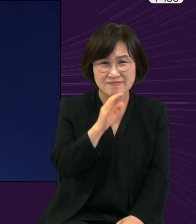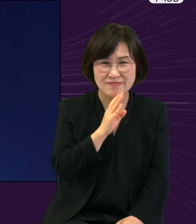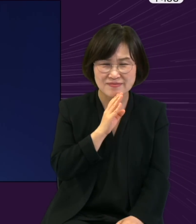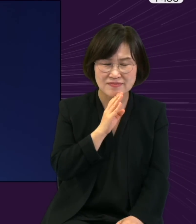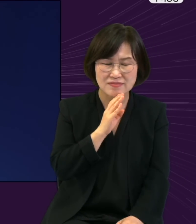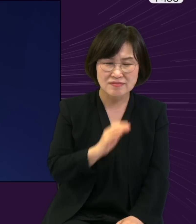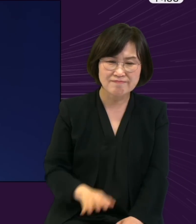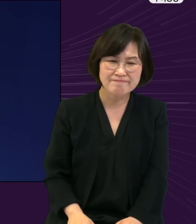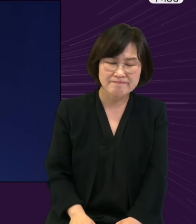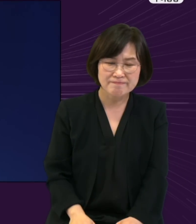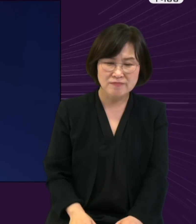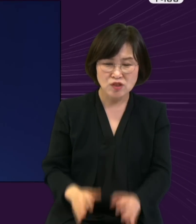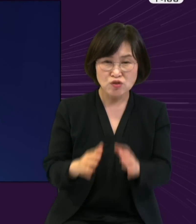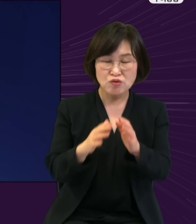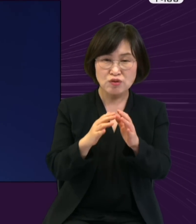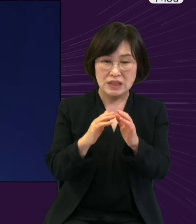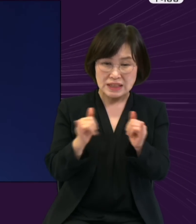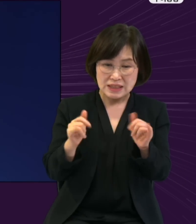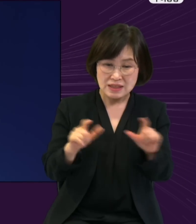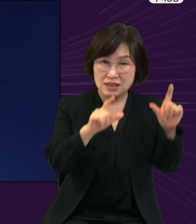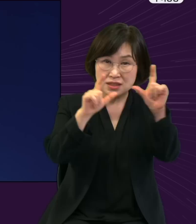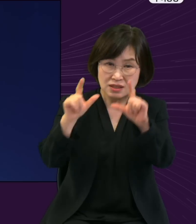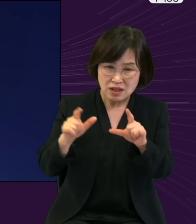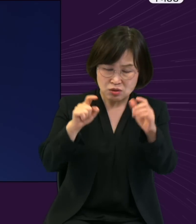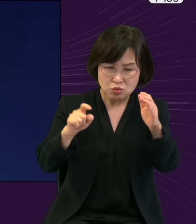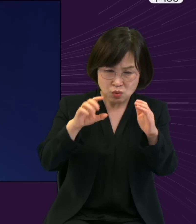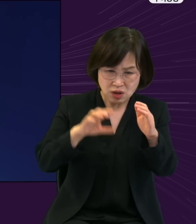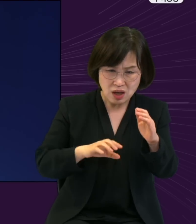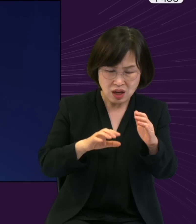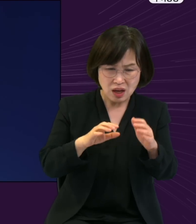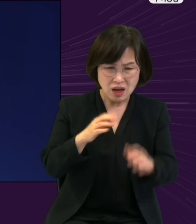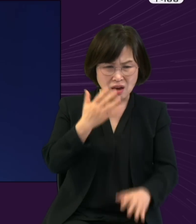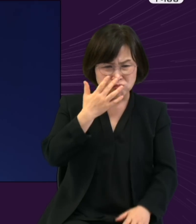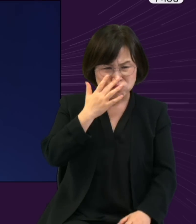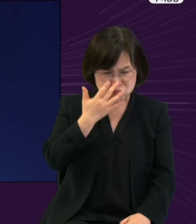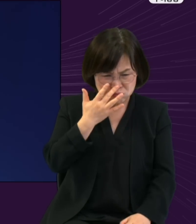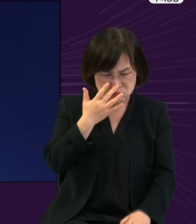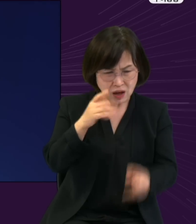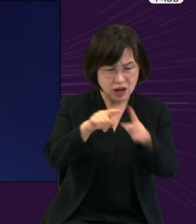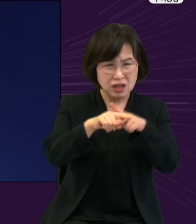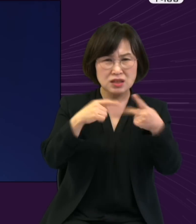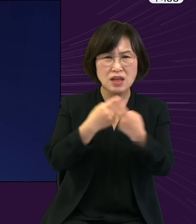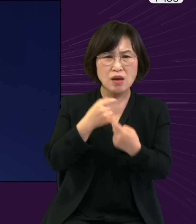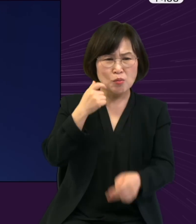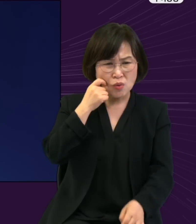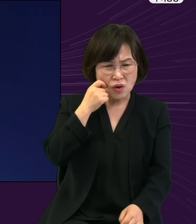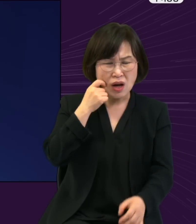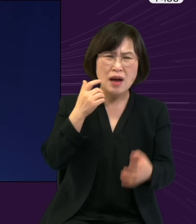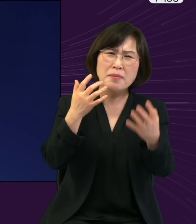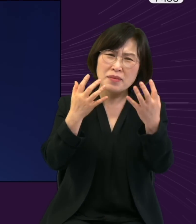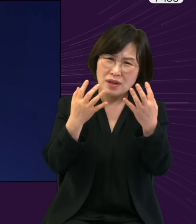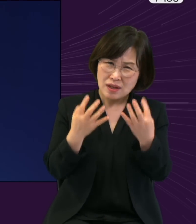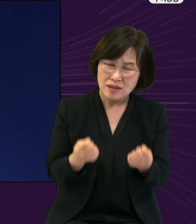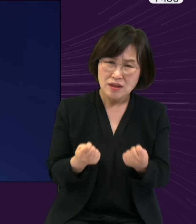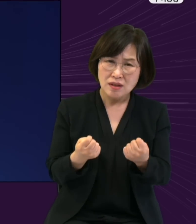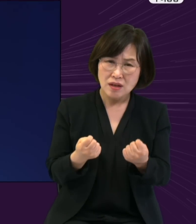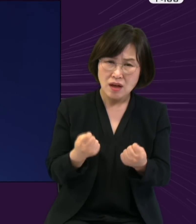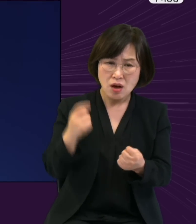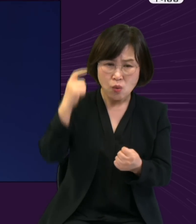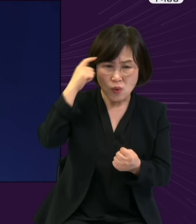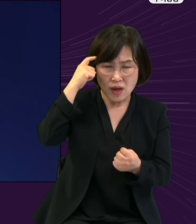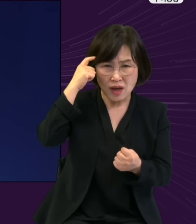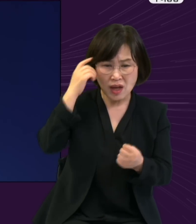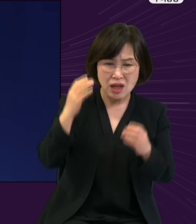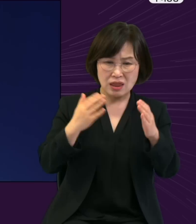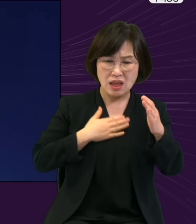사실 우리 인생 가운데는 이해되는 것보다 이해되지 않는 일이 더 많죠. 왜 이런 일이 내 가정에, 내